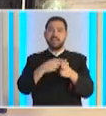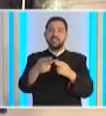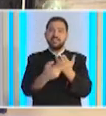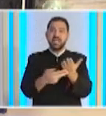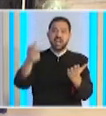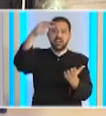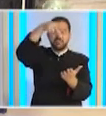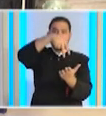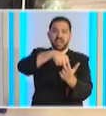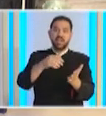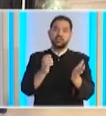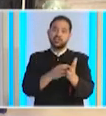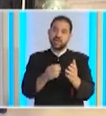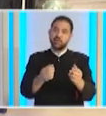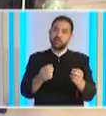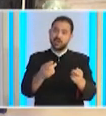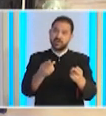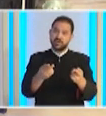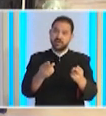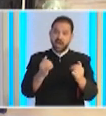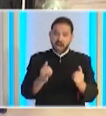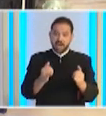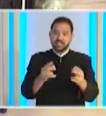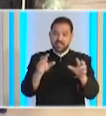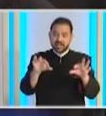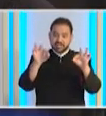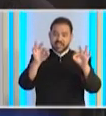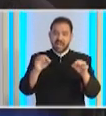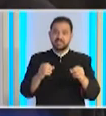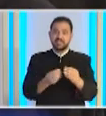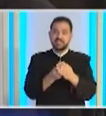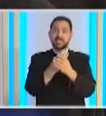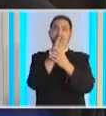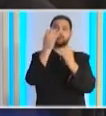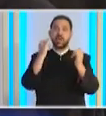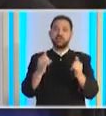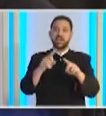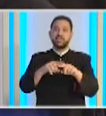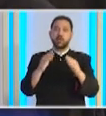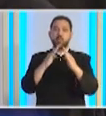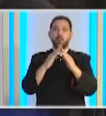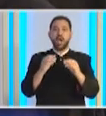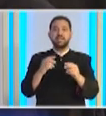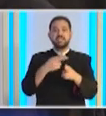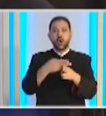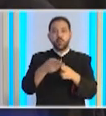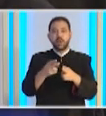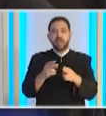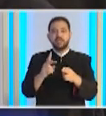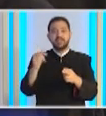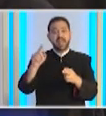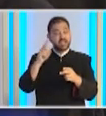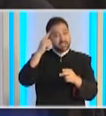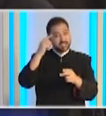Paști, și omul zice că trebuie să îl găsească Sfânta Sărbătoare a Învierii cu casa curată, dar se gândește poate că și sufletul